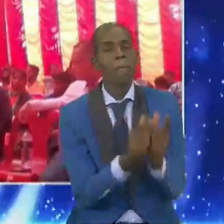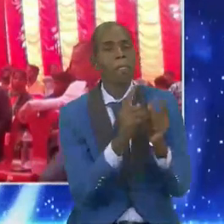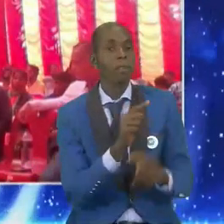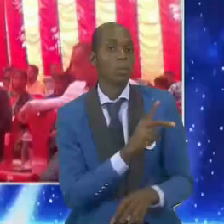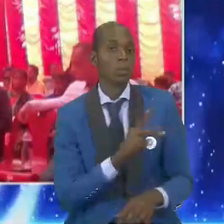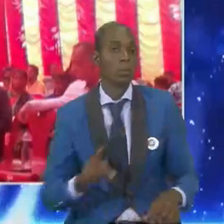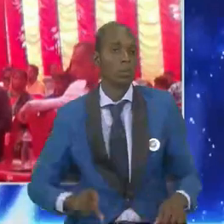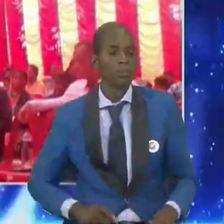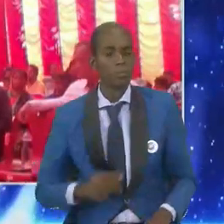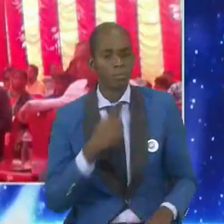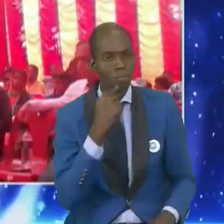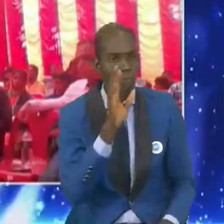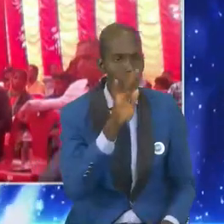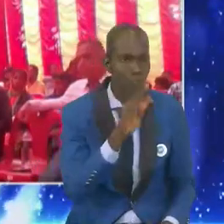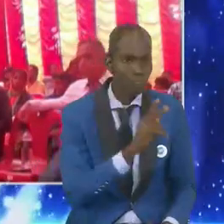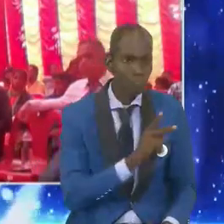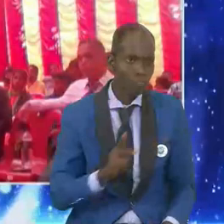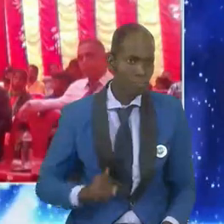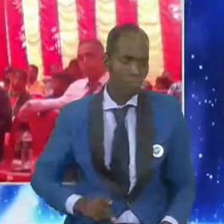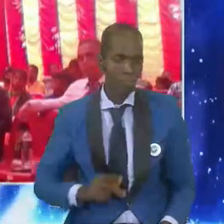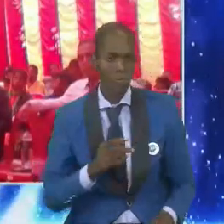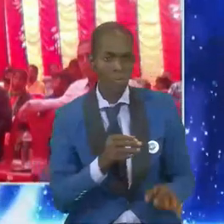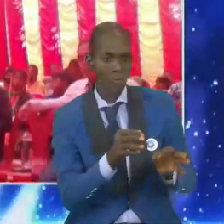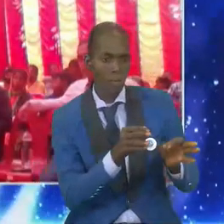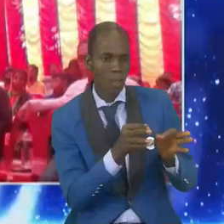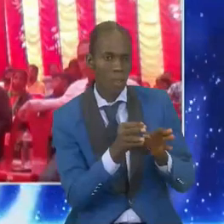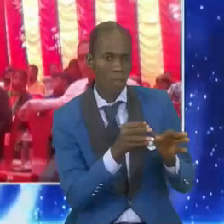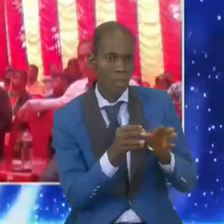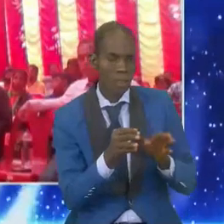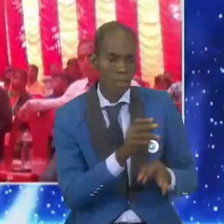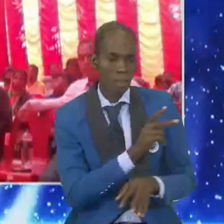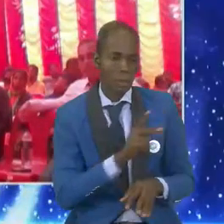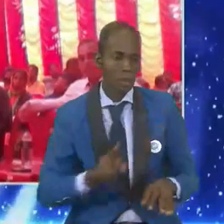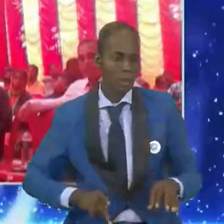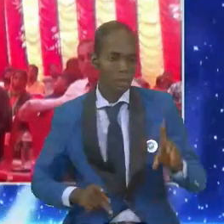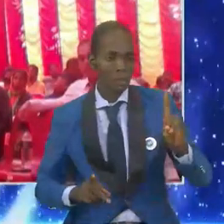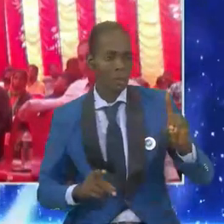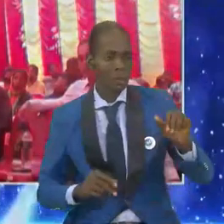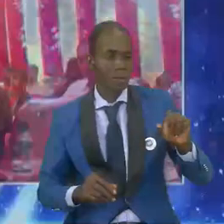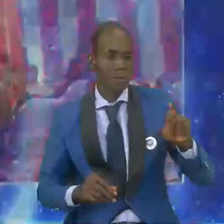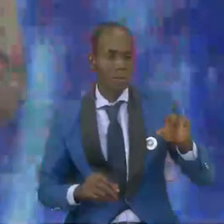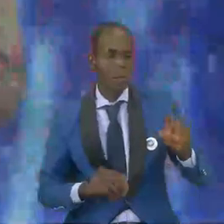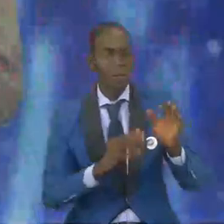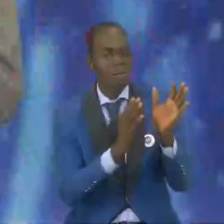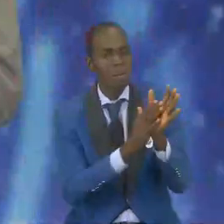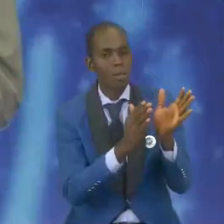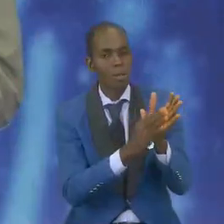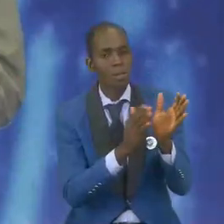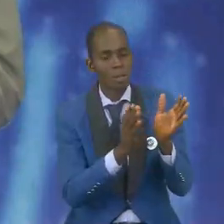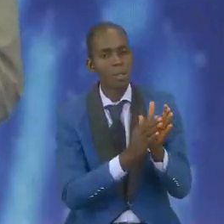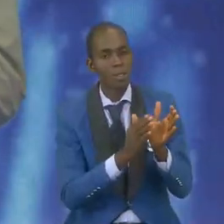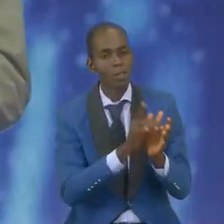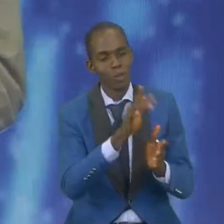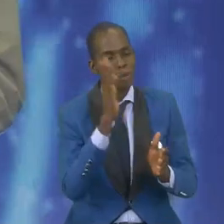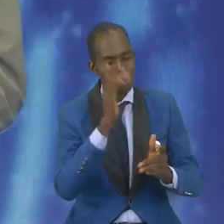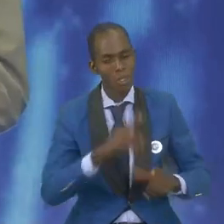se rendirent tumultueusement auprès du roi et lui parlèrent ainsi. Roi Darius